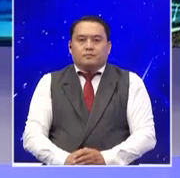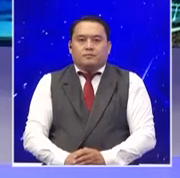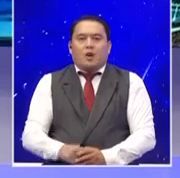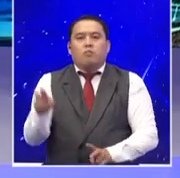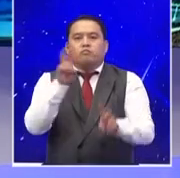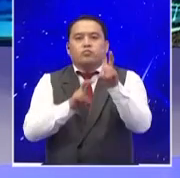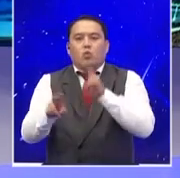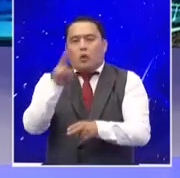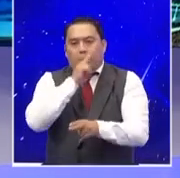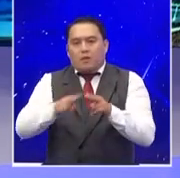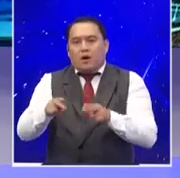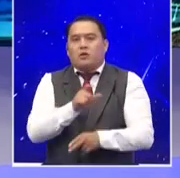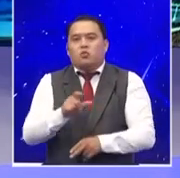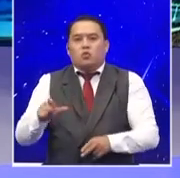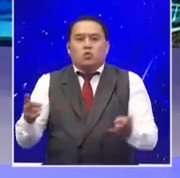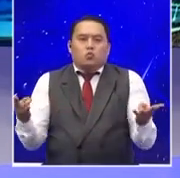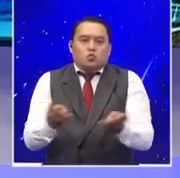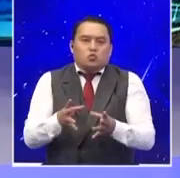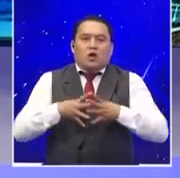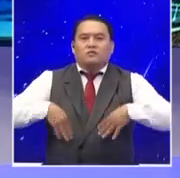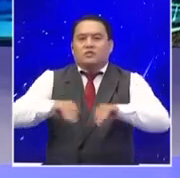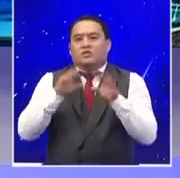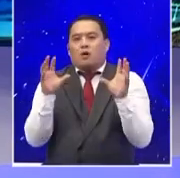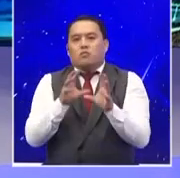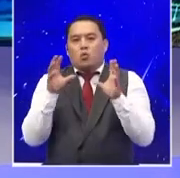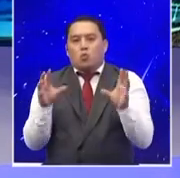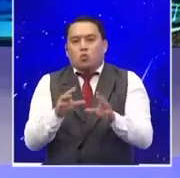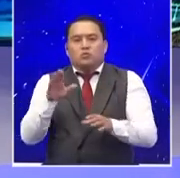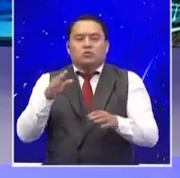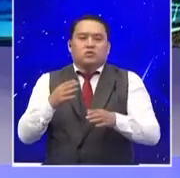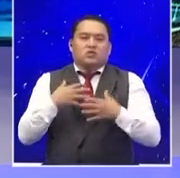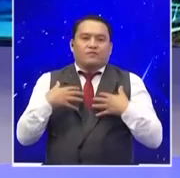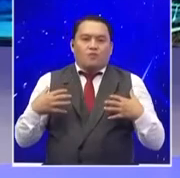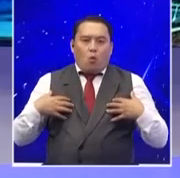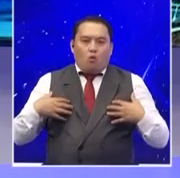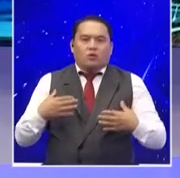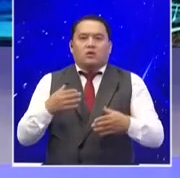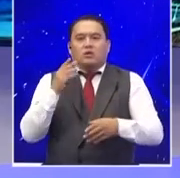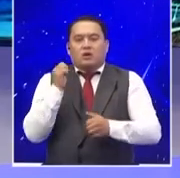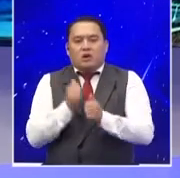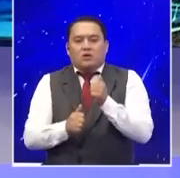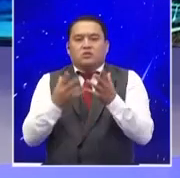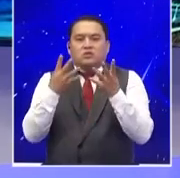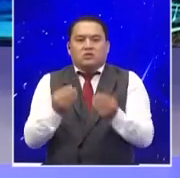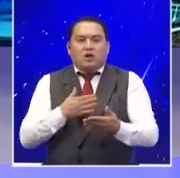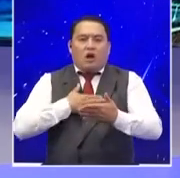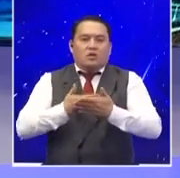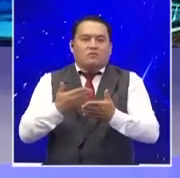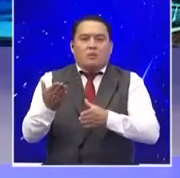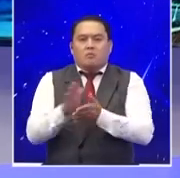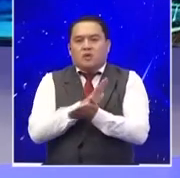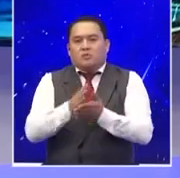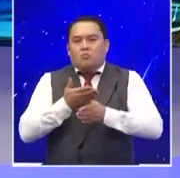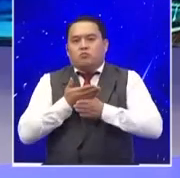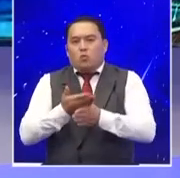Поиск пропавших людей, помощь нуждающимся семьям, забота о четвероногих друзьях. Будни волонтеров «Лидер КЗ» складываются из